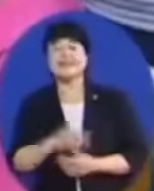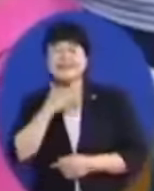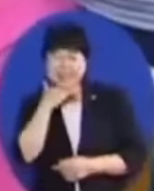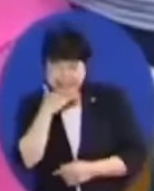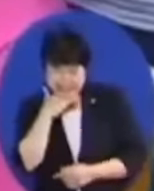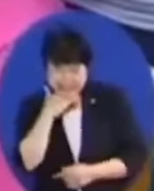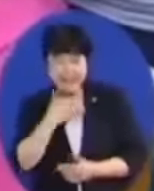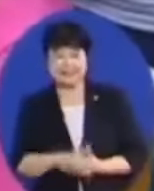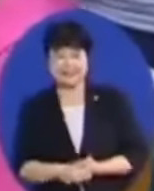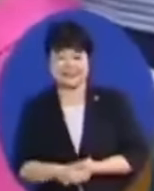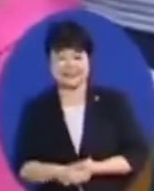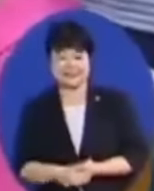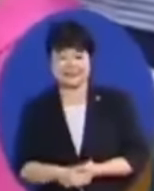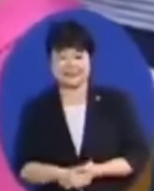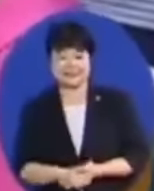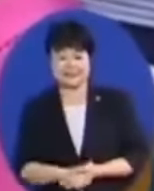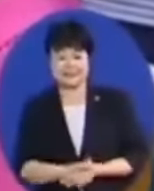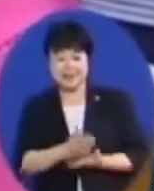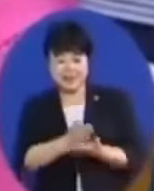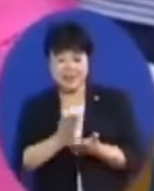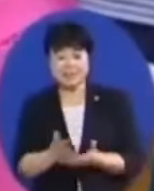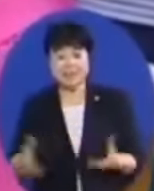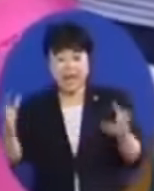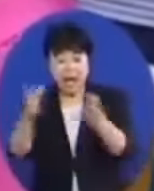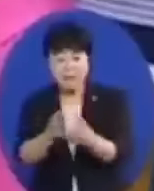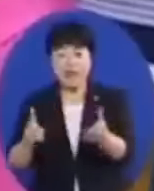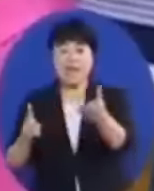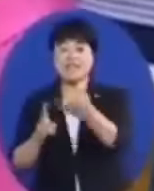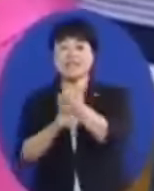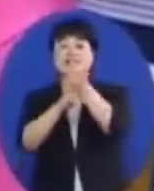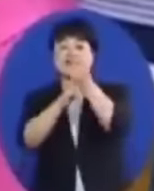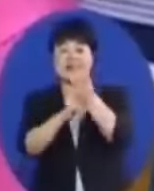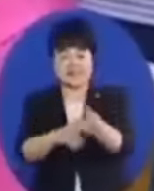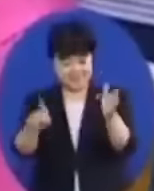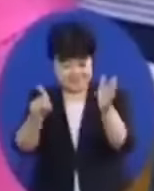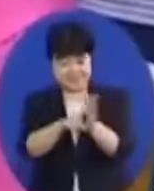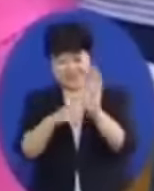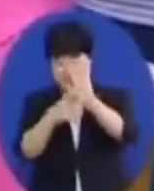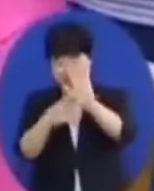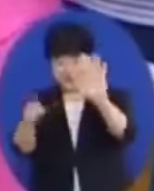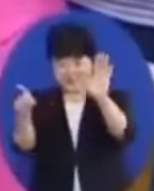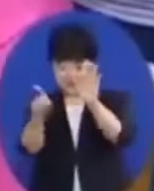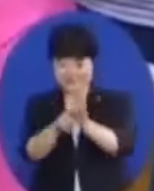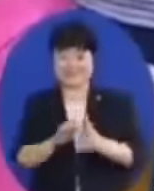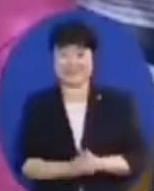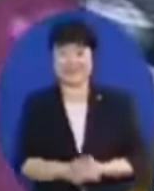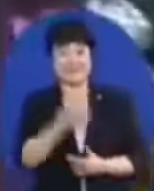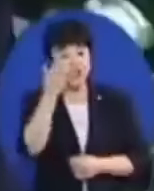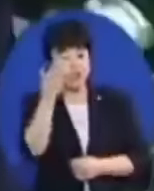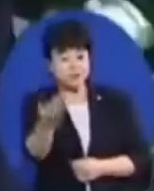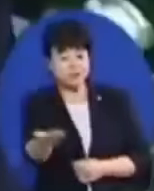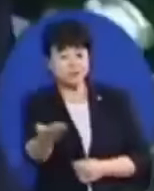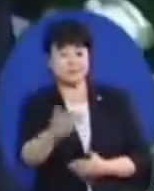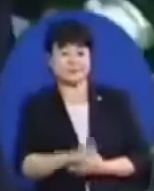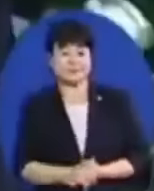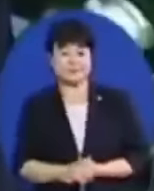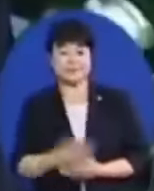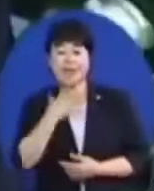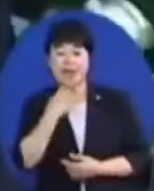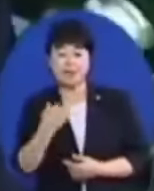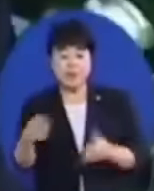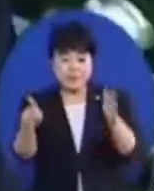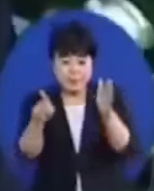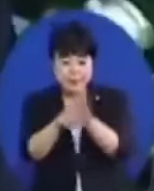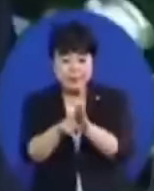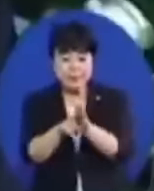기다리자. 이런 요소가 합쳐져서 기적을 해야 하는 믿음이 나타나는 것입니다. 여러분, 아브라함의